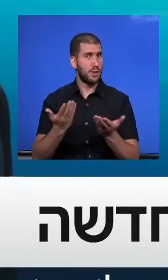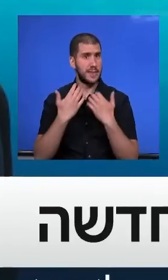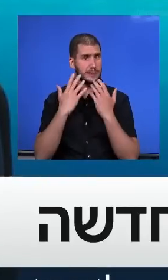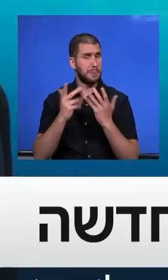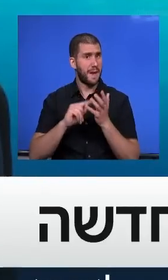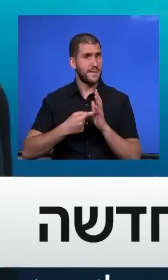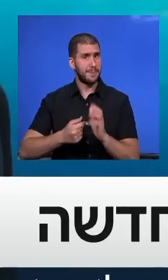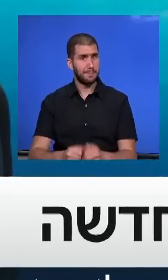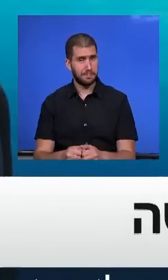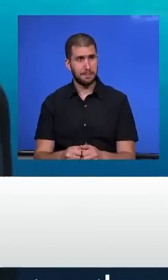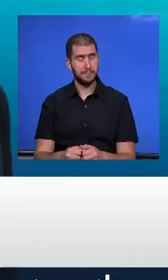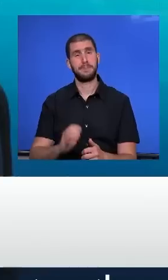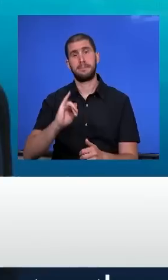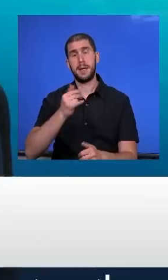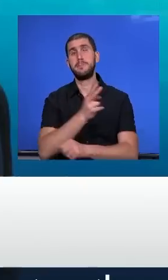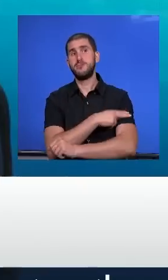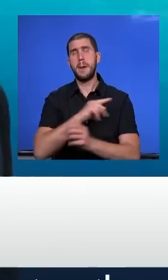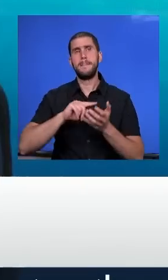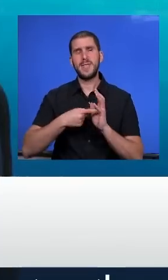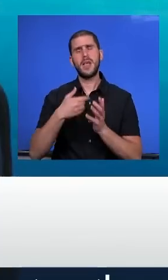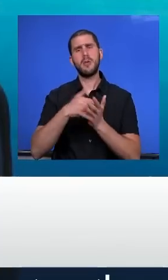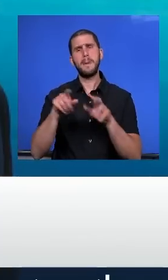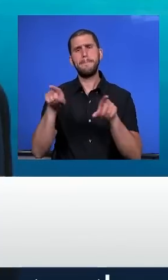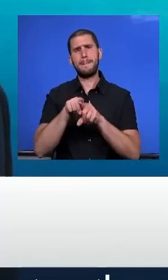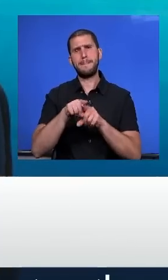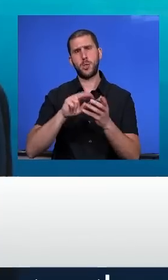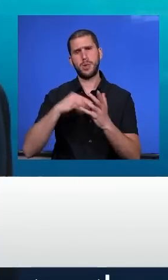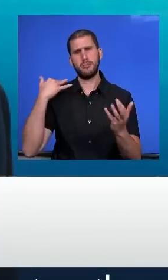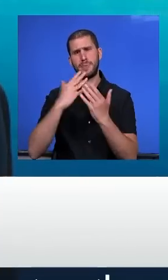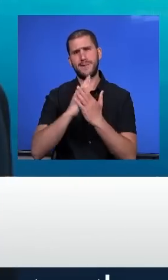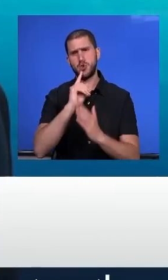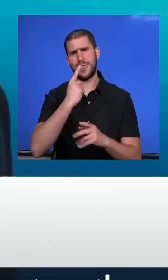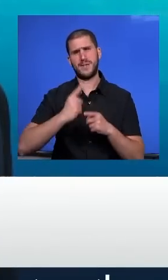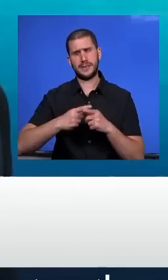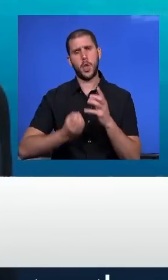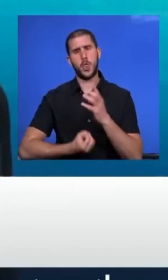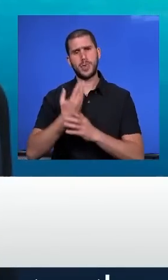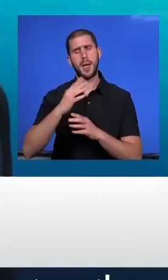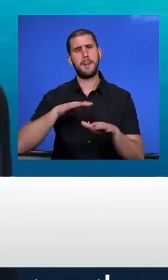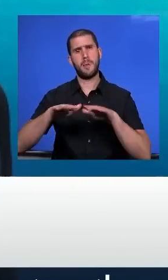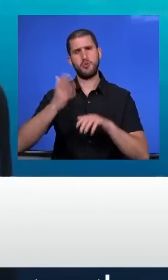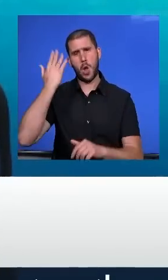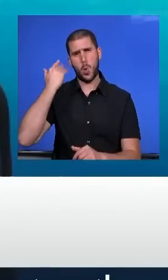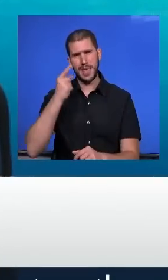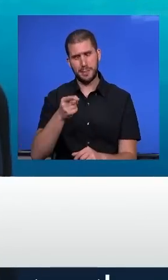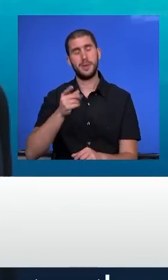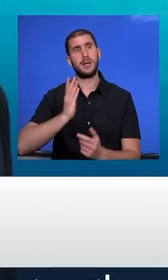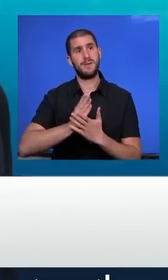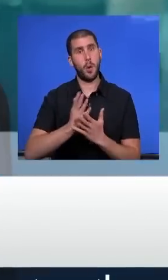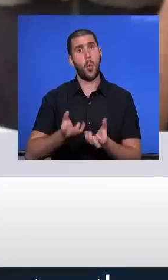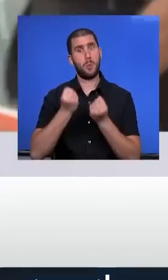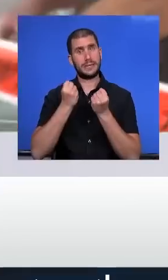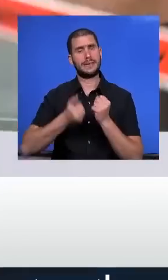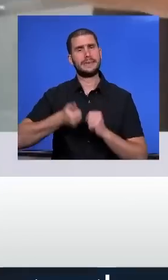אכן כך, מיכל, במשטרה מתכוונים להמשיך עם התוכנית שרצה כבר שנה וחצי, שנוסדה בימי הממשלה הקודמת, ואגב הומצאה גם על ידי